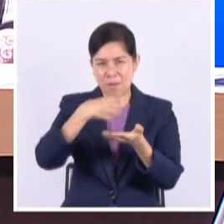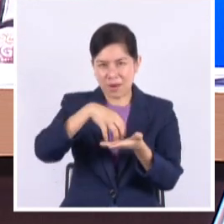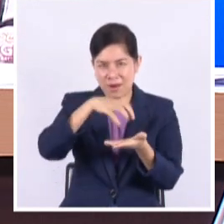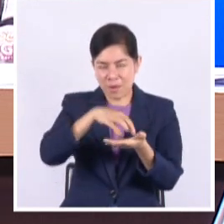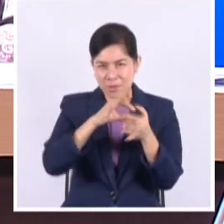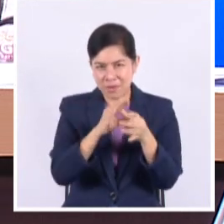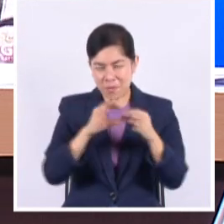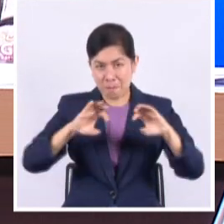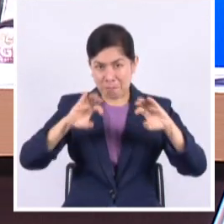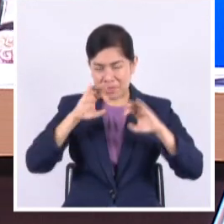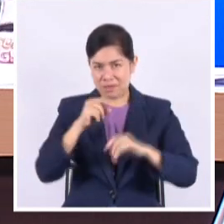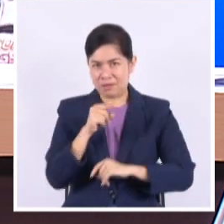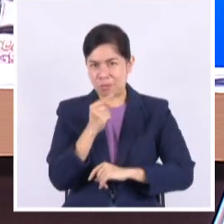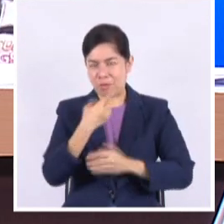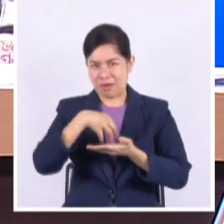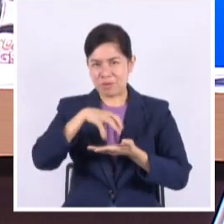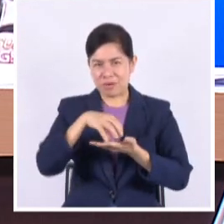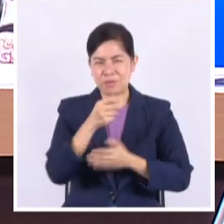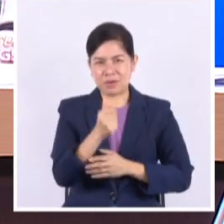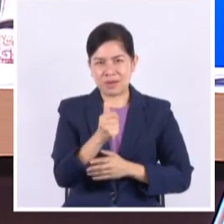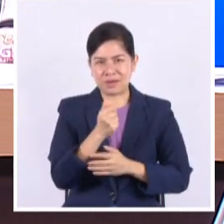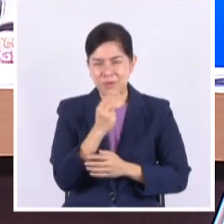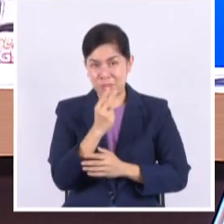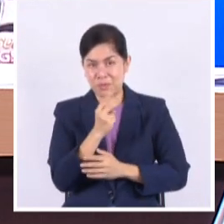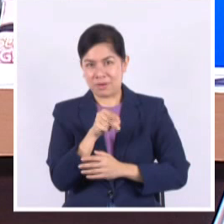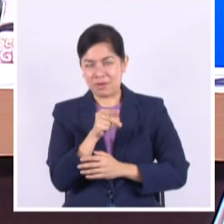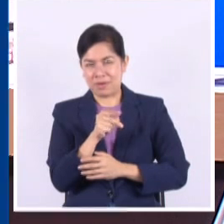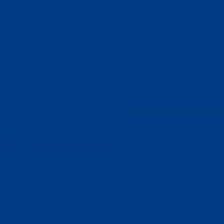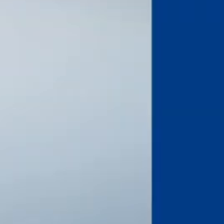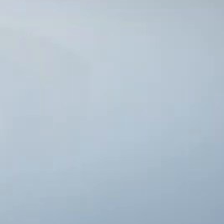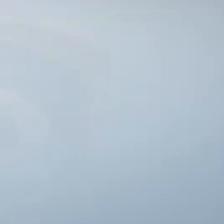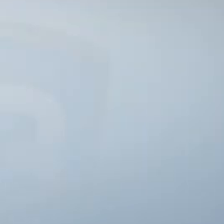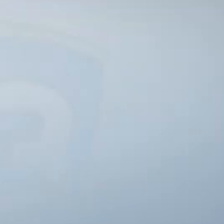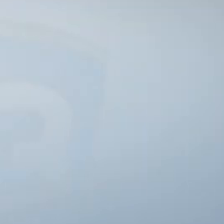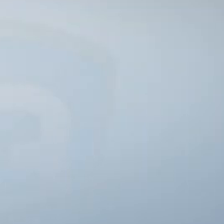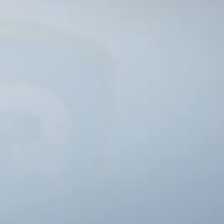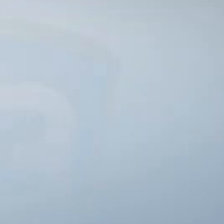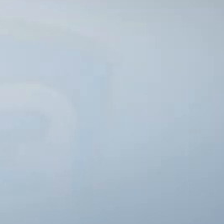นะคะ เอามา สักหน่อย ยังไหว ยังไหวอยู่นะ